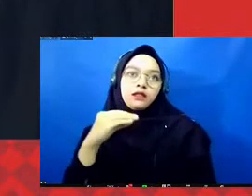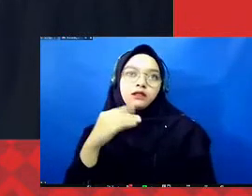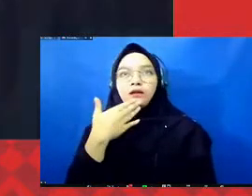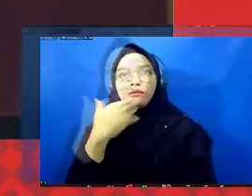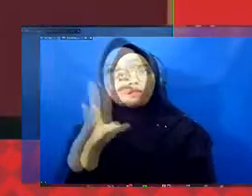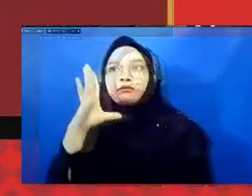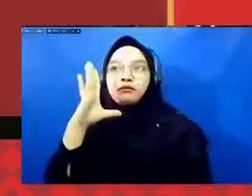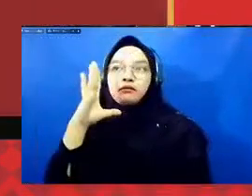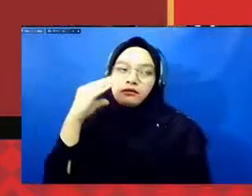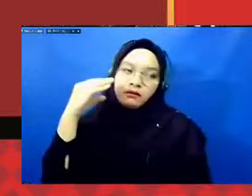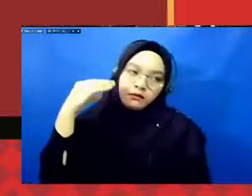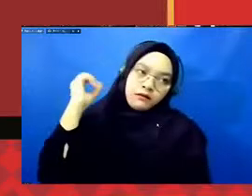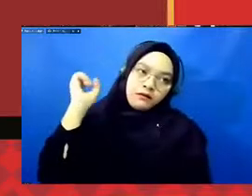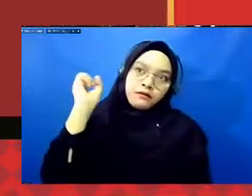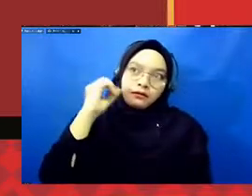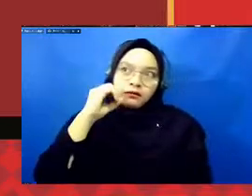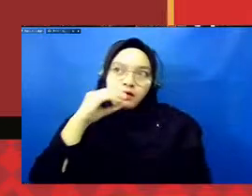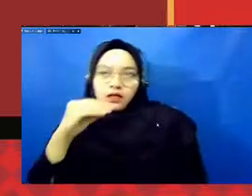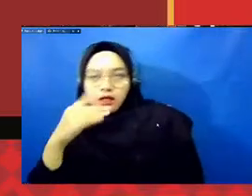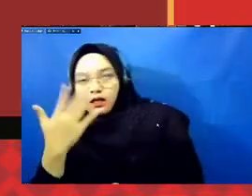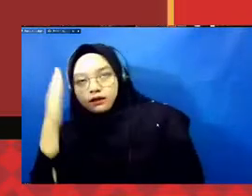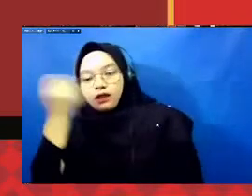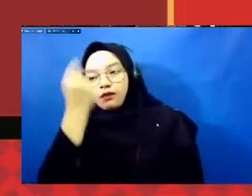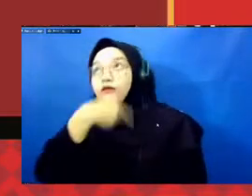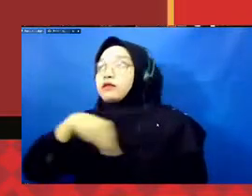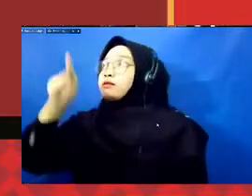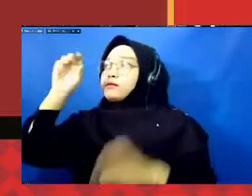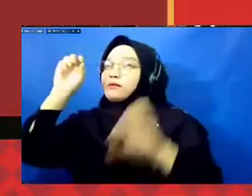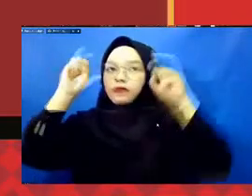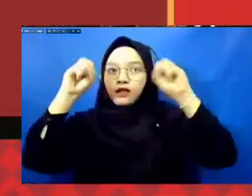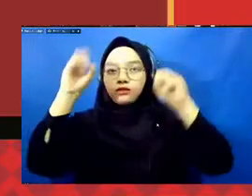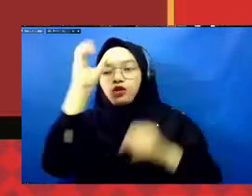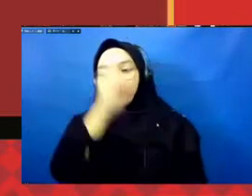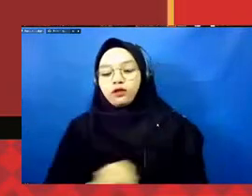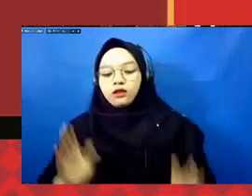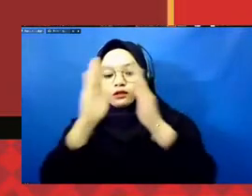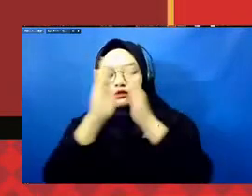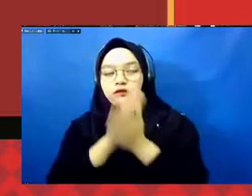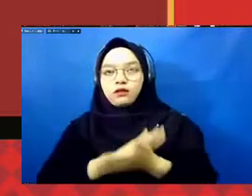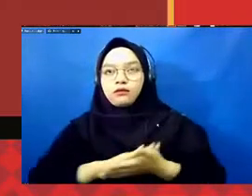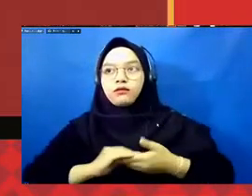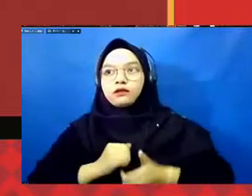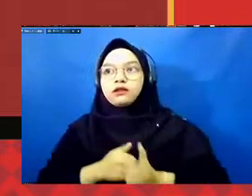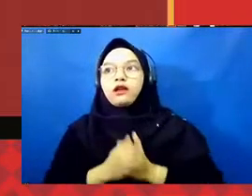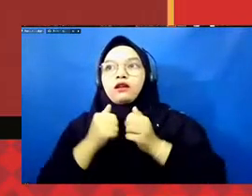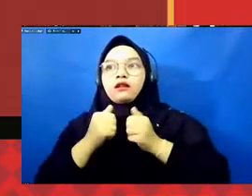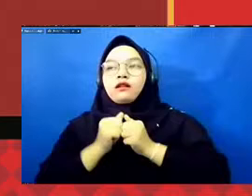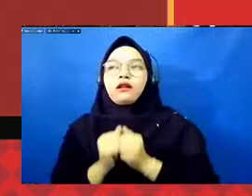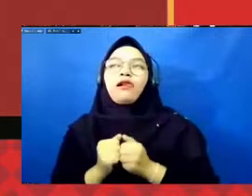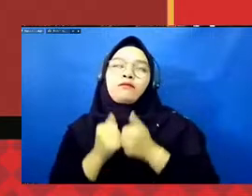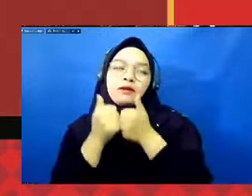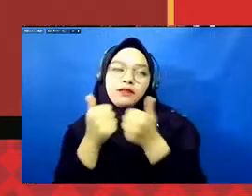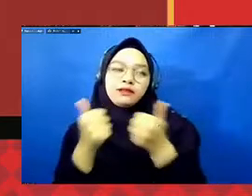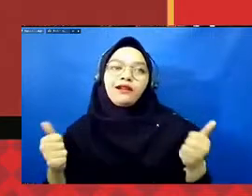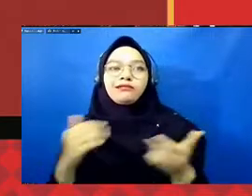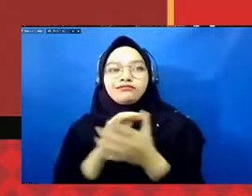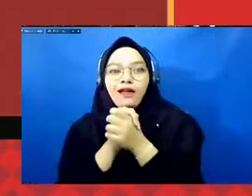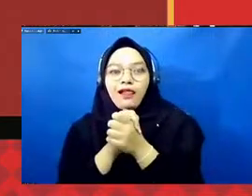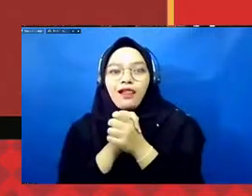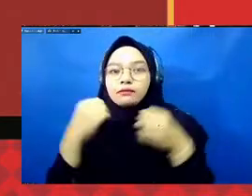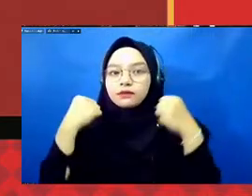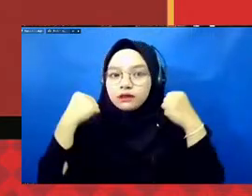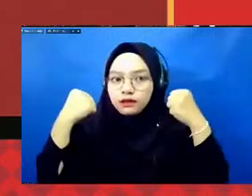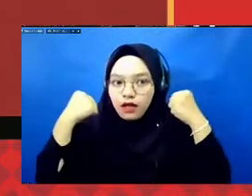wabarakatuh. Shalom, swastiastu. Namo Buddhaya, salam kebajikan. Dan jangan lupa salam sehat ya, ya.